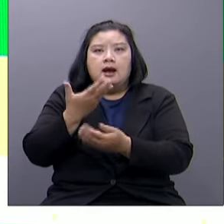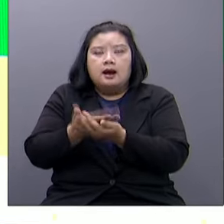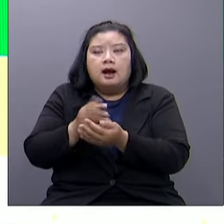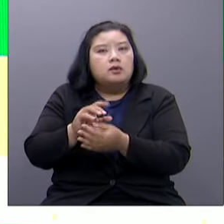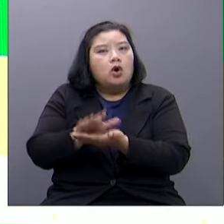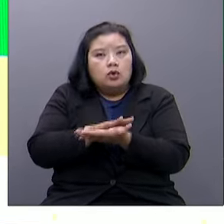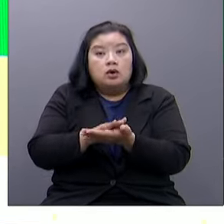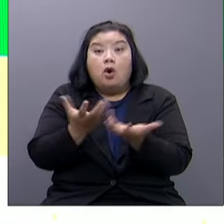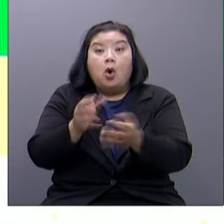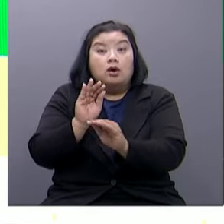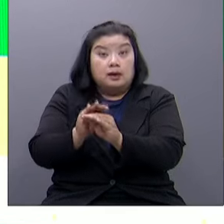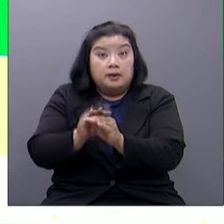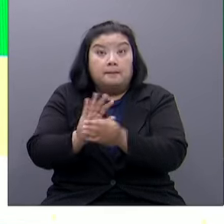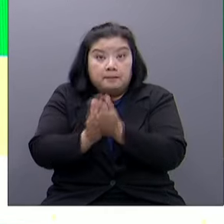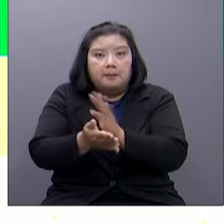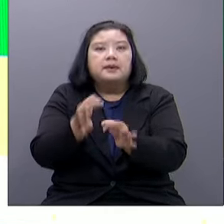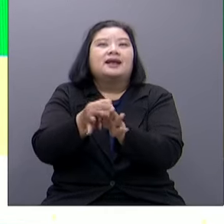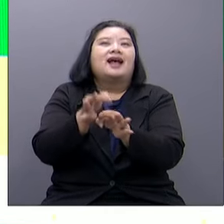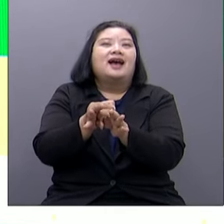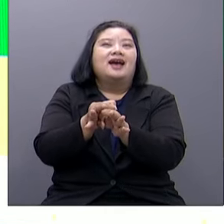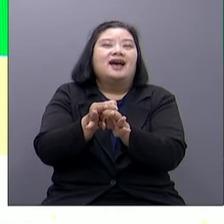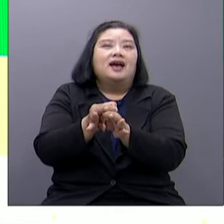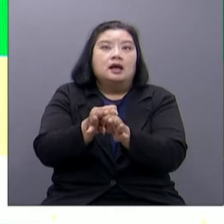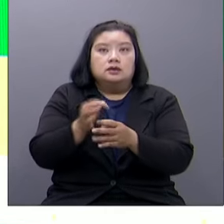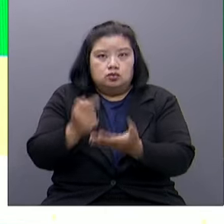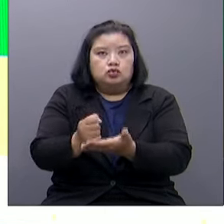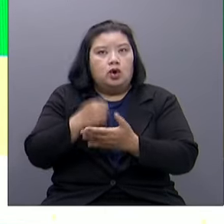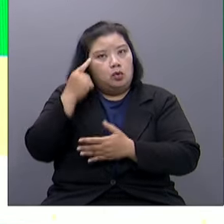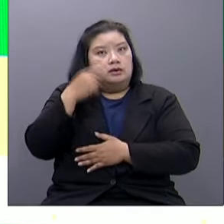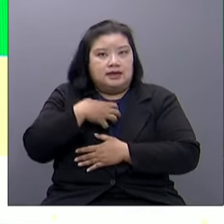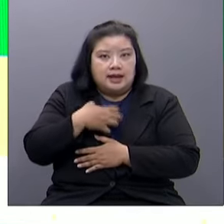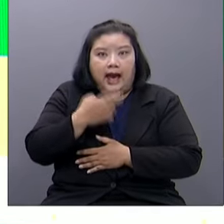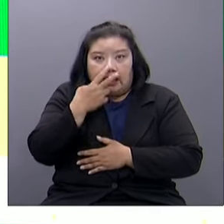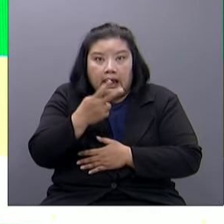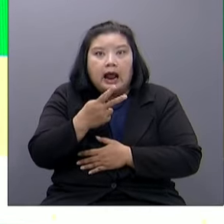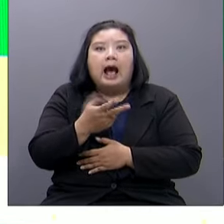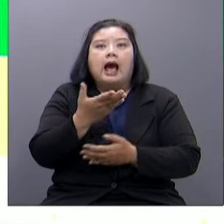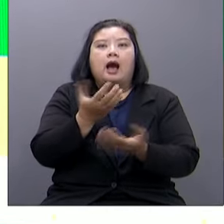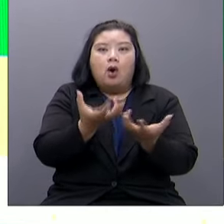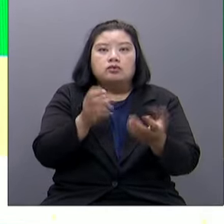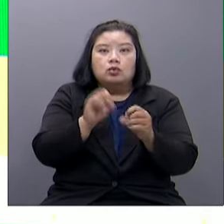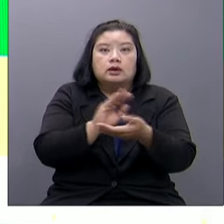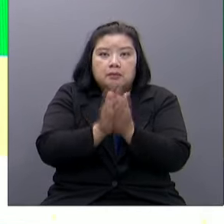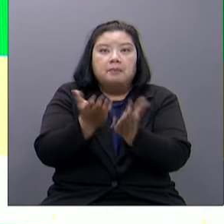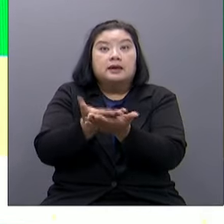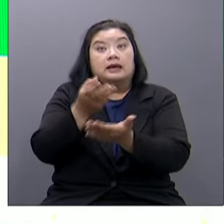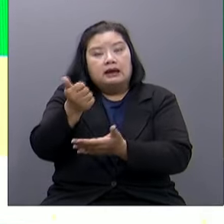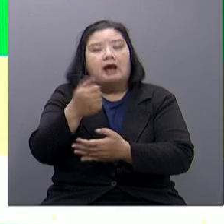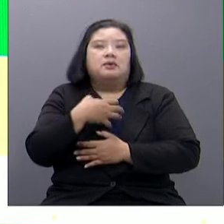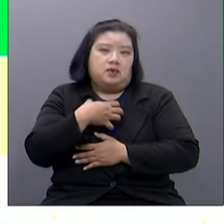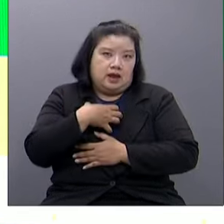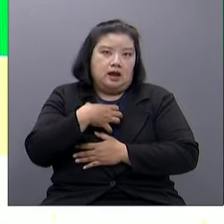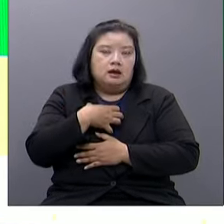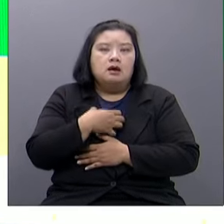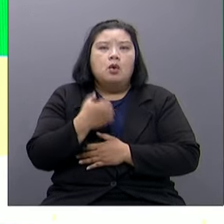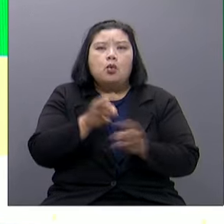ค่าให้กับขยะเหลือทิ้งและทำให้ประชาชนมีแรงจูงใจในการช่วยกันรักษาสิ่งแวดล้อมมากยิ่งขึ้นด้วยเมื่อเมืองน่า